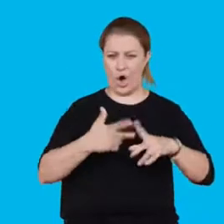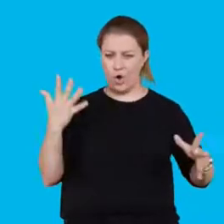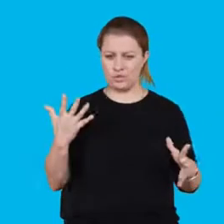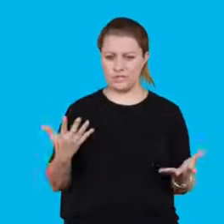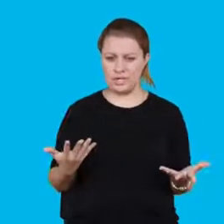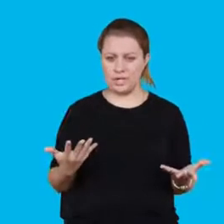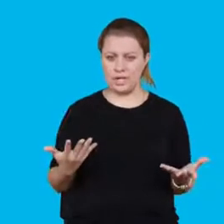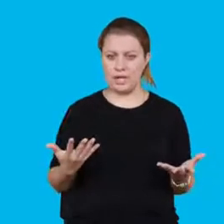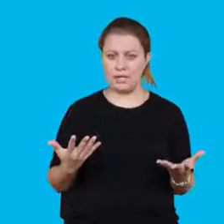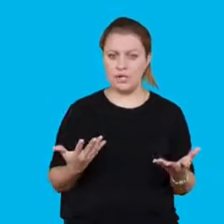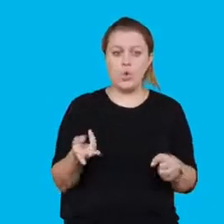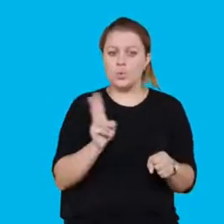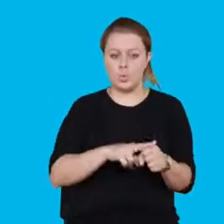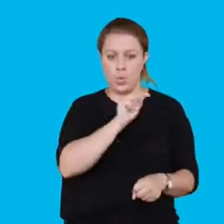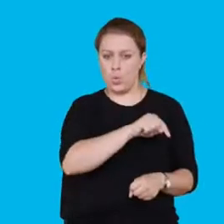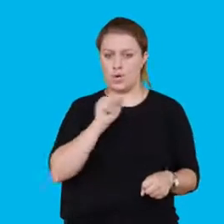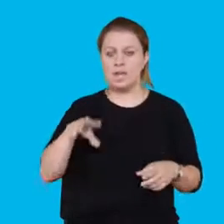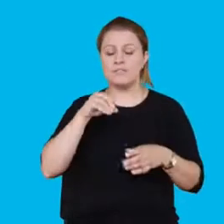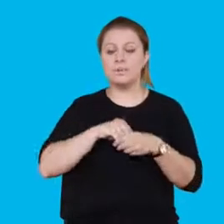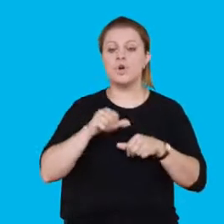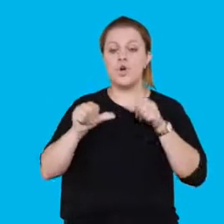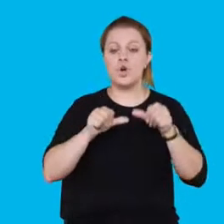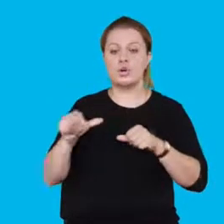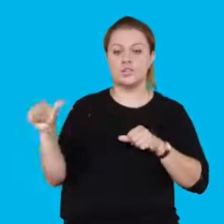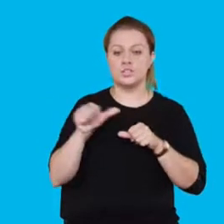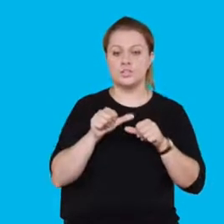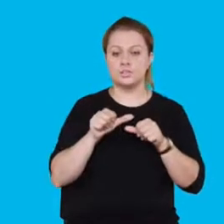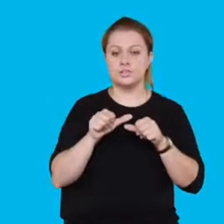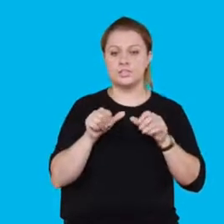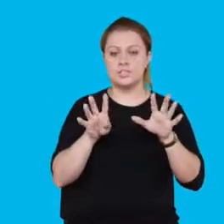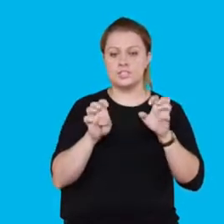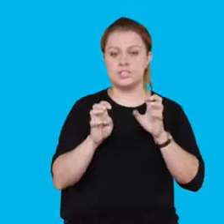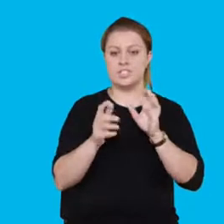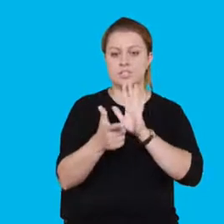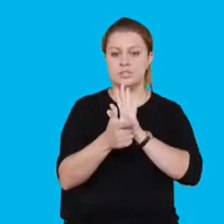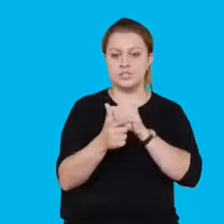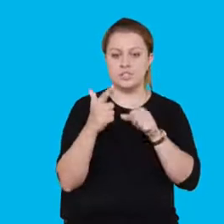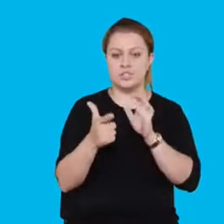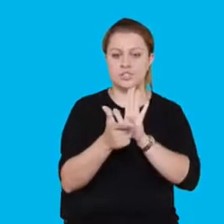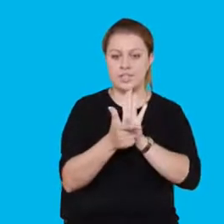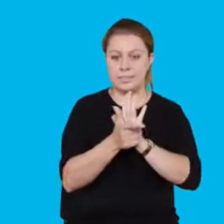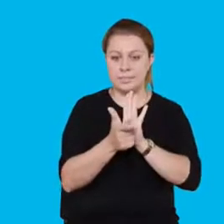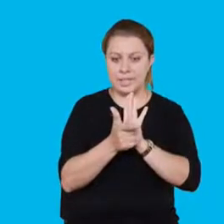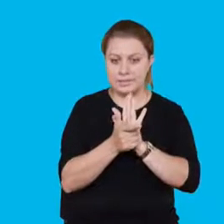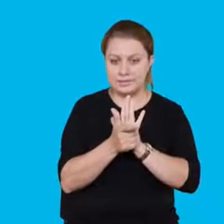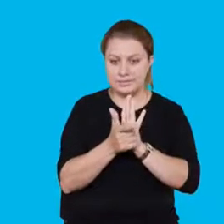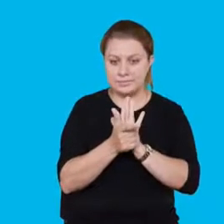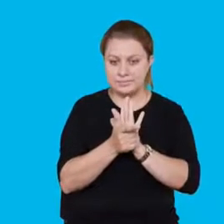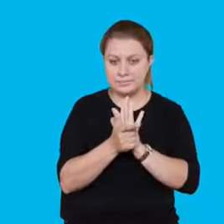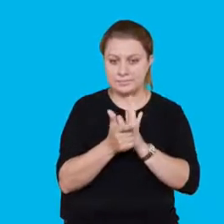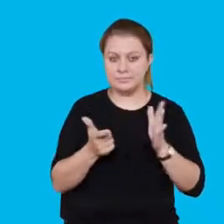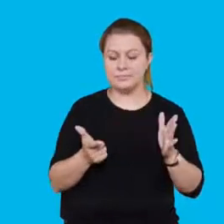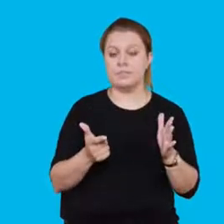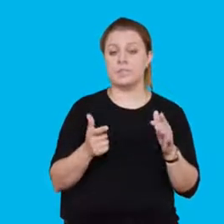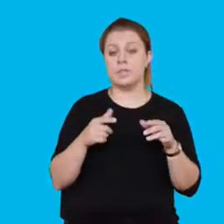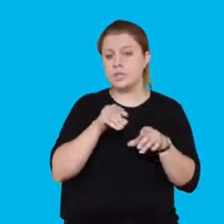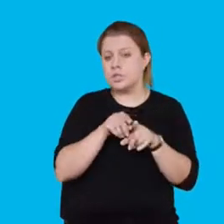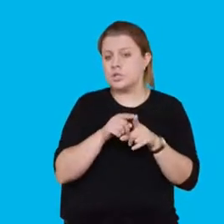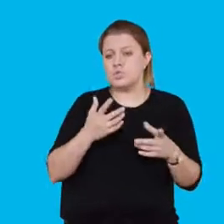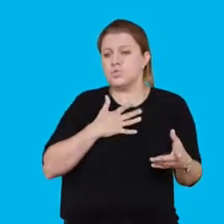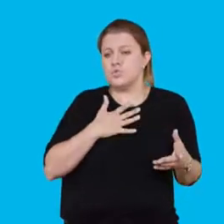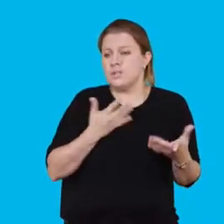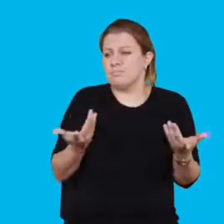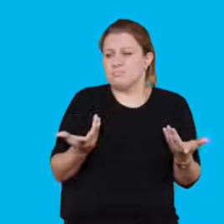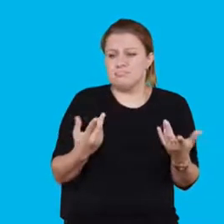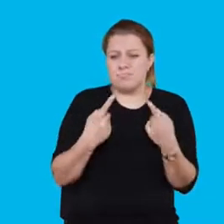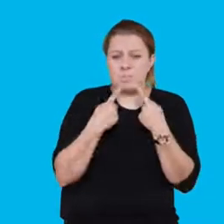jest oczywiście przede wszystkim rok 17 i stosunek do rewolucji bolszewickiej. Chociaż w zasadzie